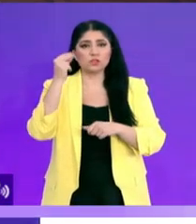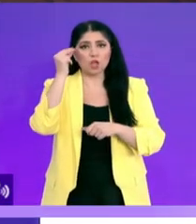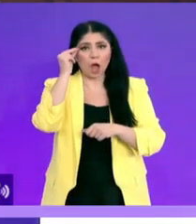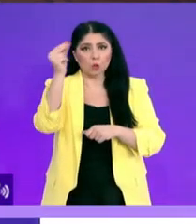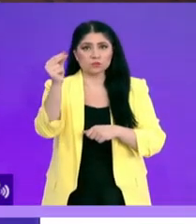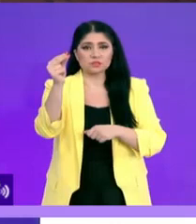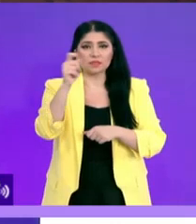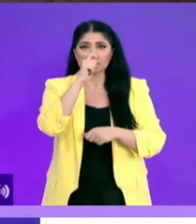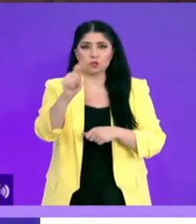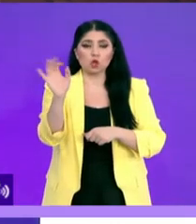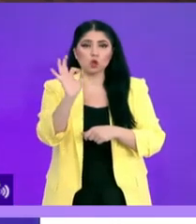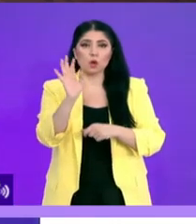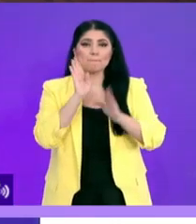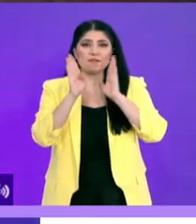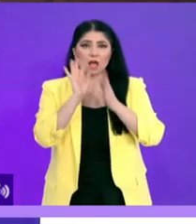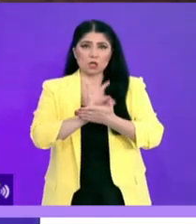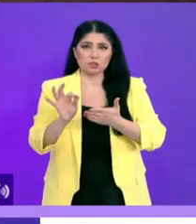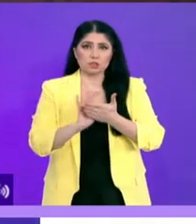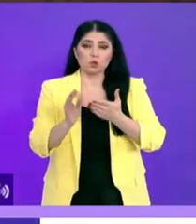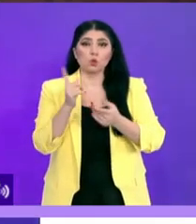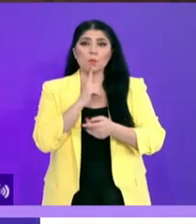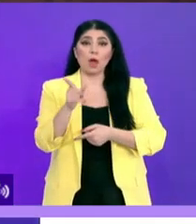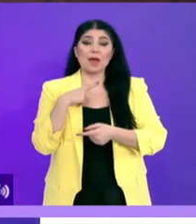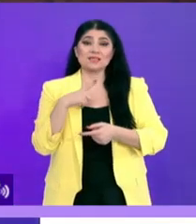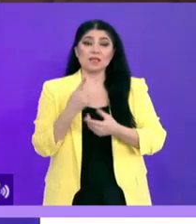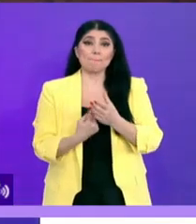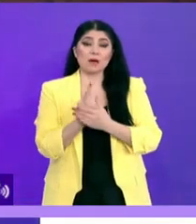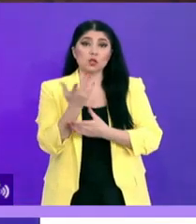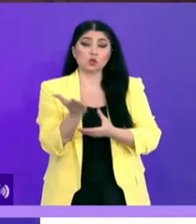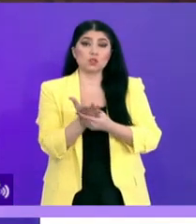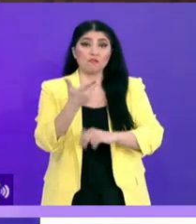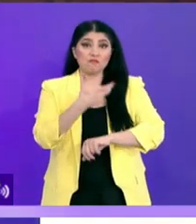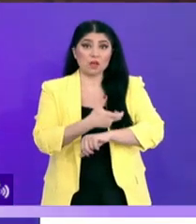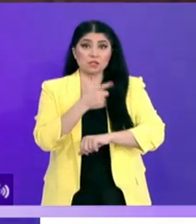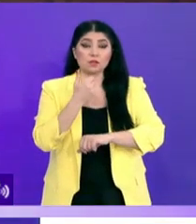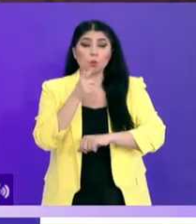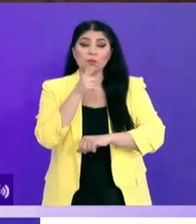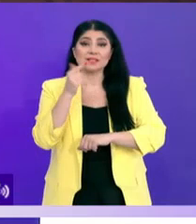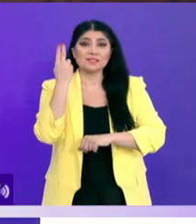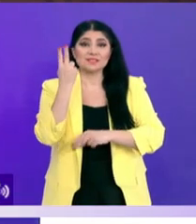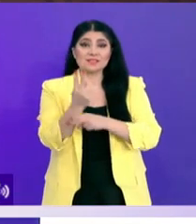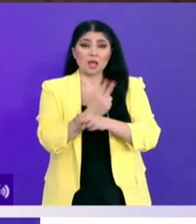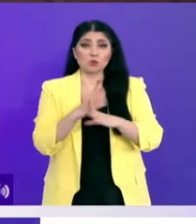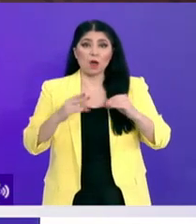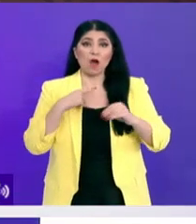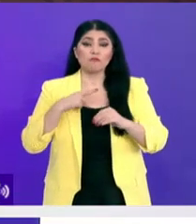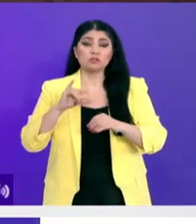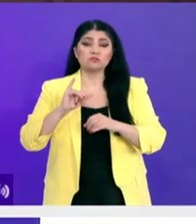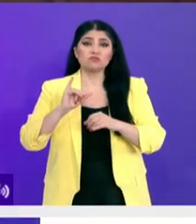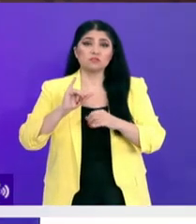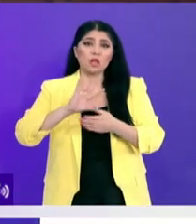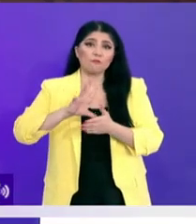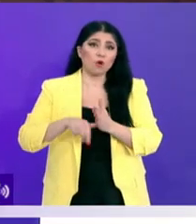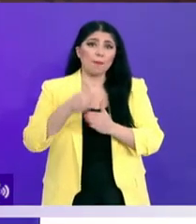de onoare pe Facebook. Numele acestei apare în dosarul vaccinurilor, cel în care statul a fost prejudiciat cu peste